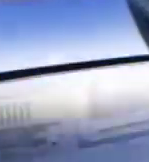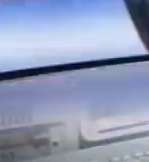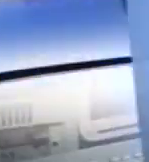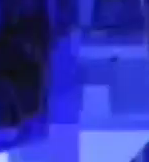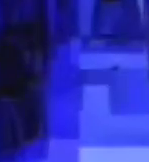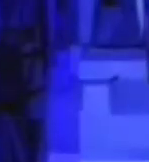добре